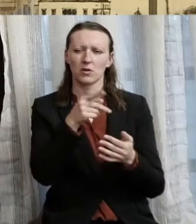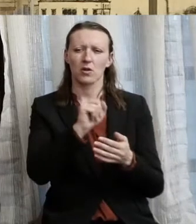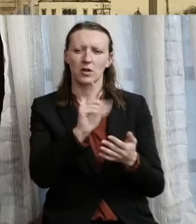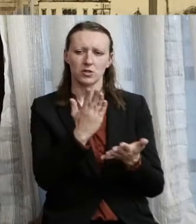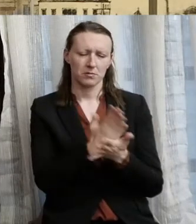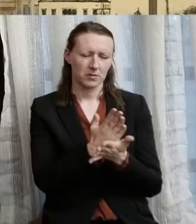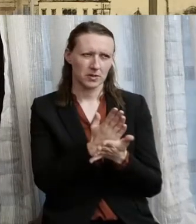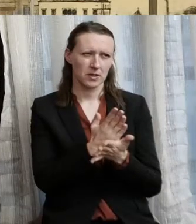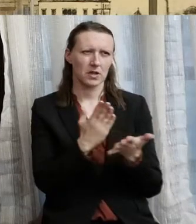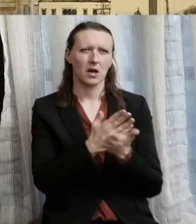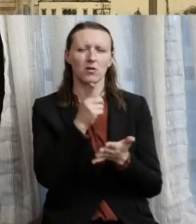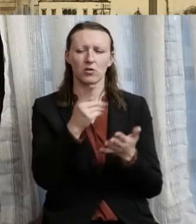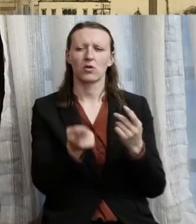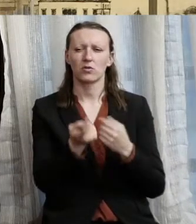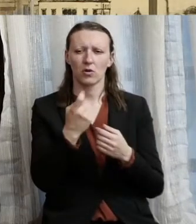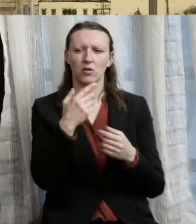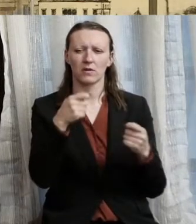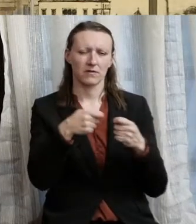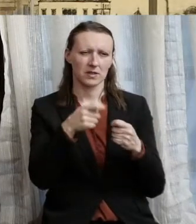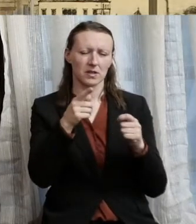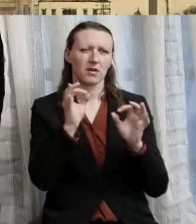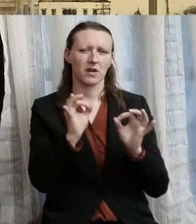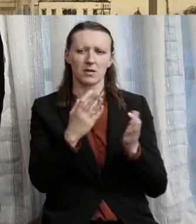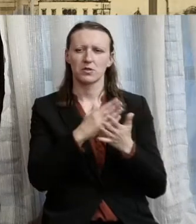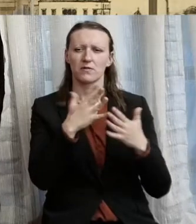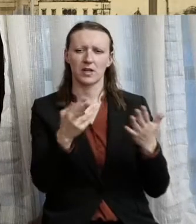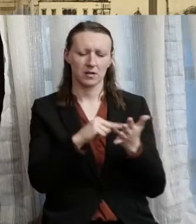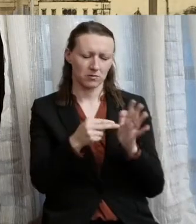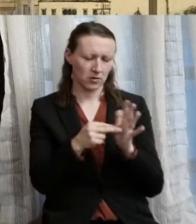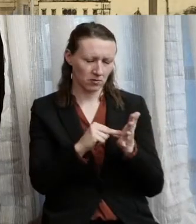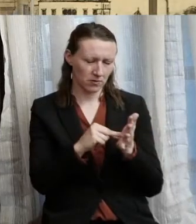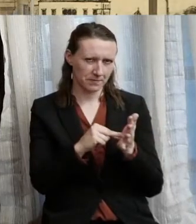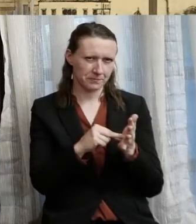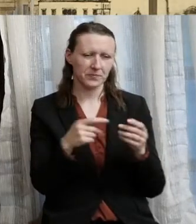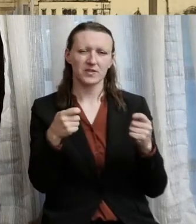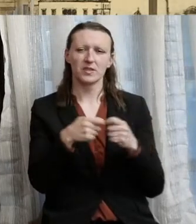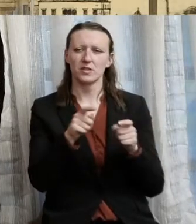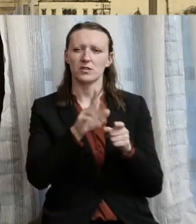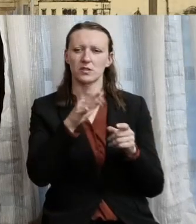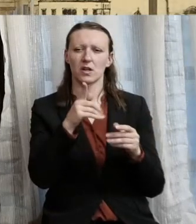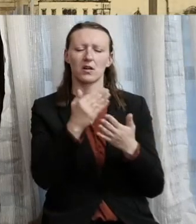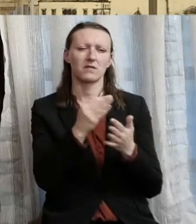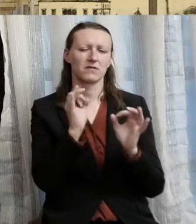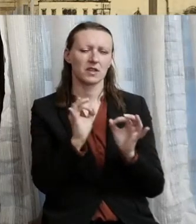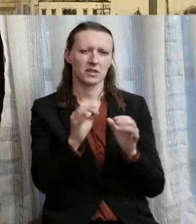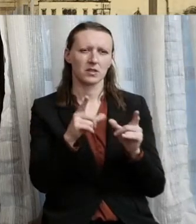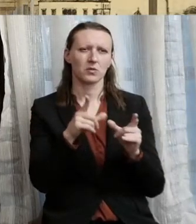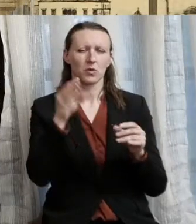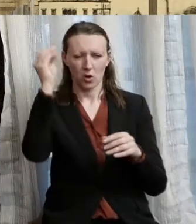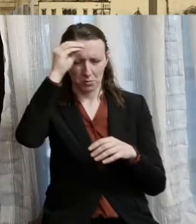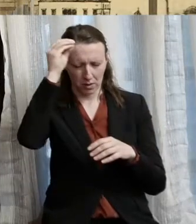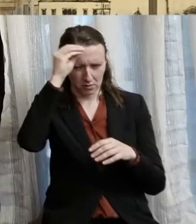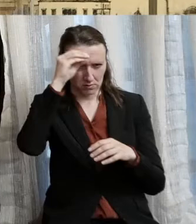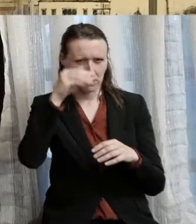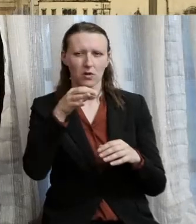neće dogoditi. Ako se to dogodi, što se tiče pedagoškog standarda, bit će veliki problem. Što se tiče također pedagoškog standarda u